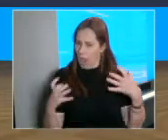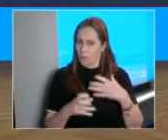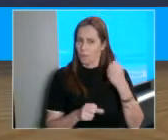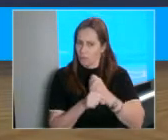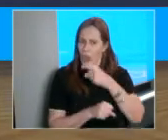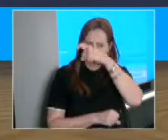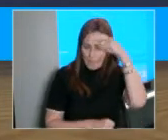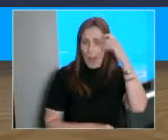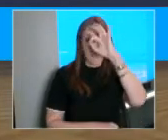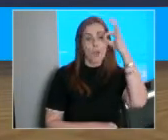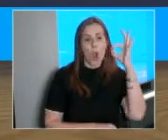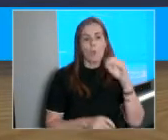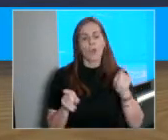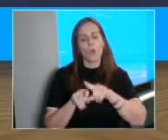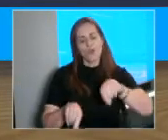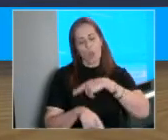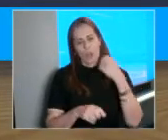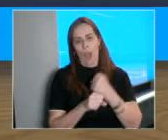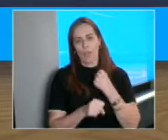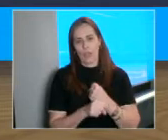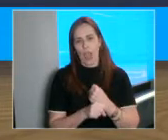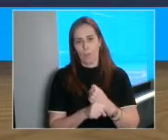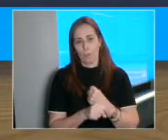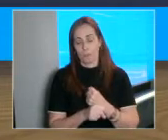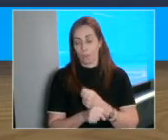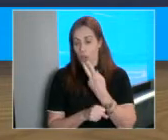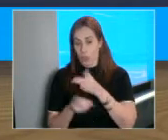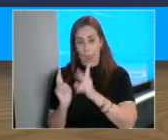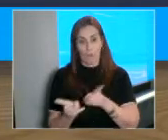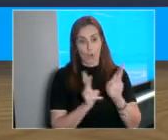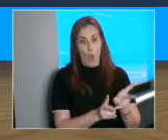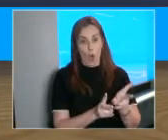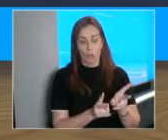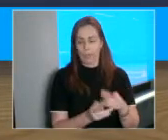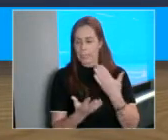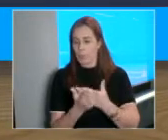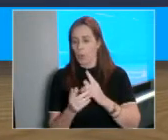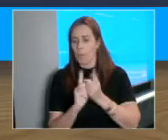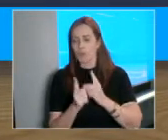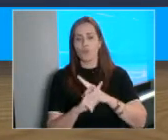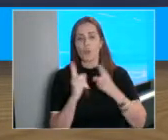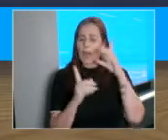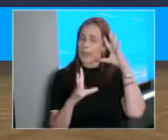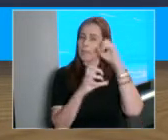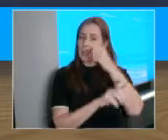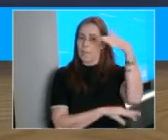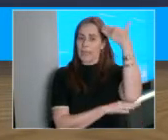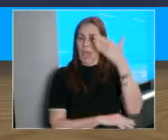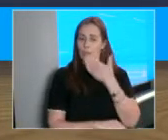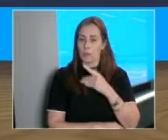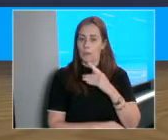עמל, והכוכבים מבטאים את שעות העבודה. שתי האפשרויות הציעו פרשנות שונה לתפיסת מדינה